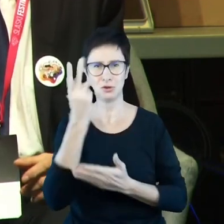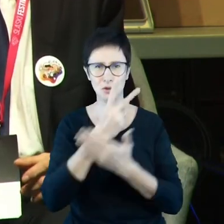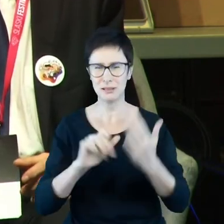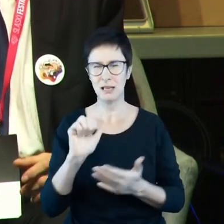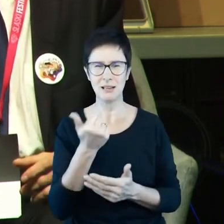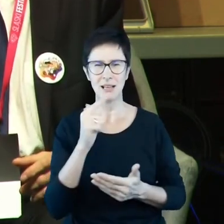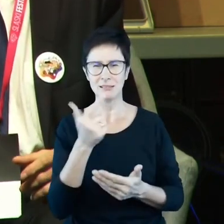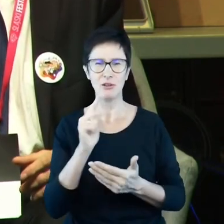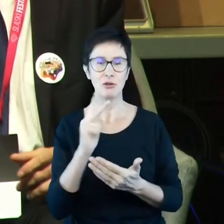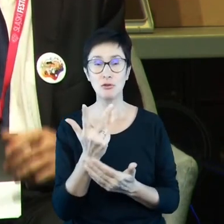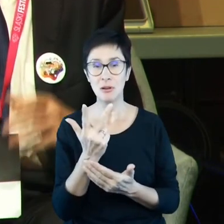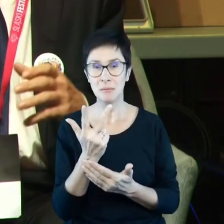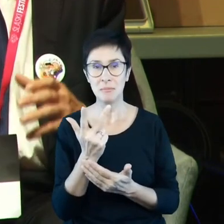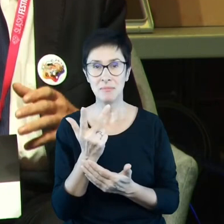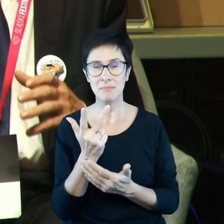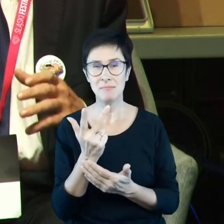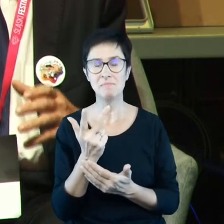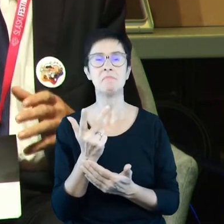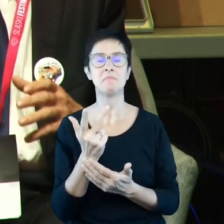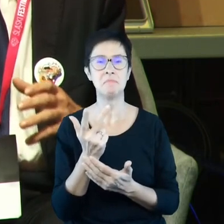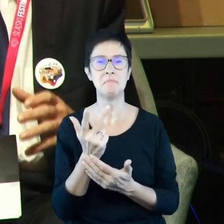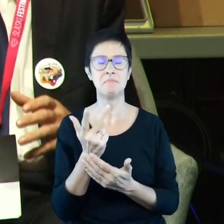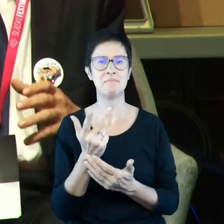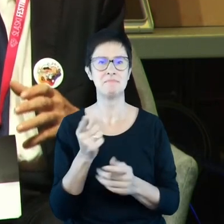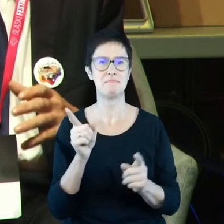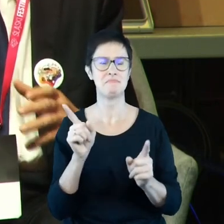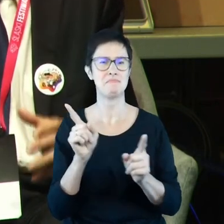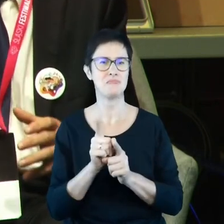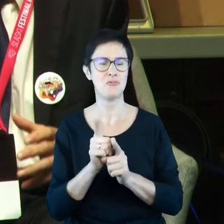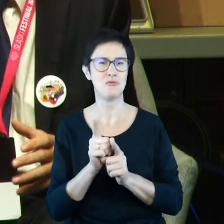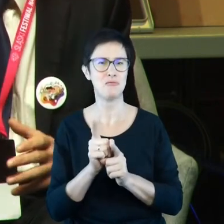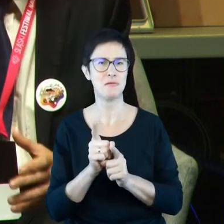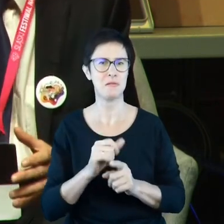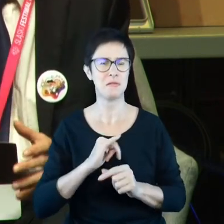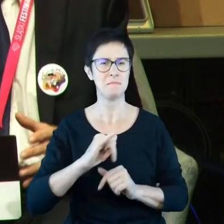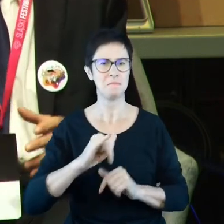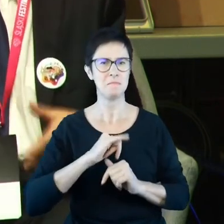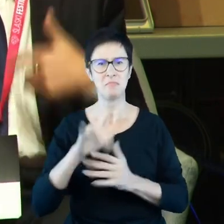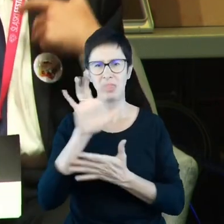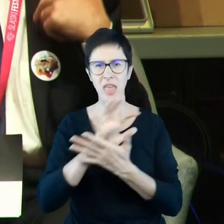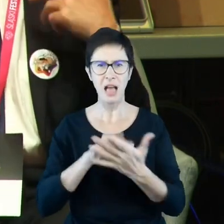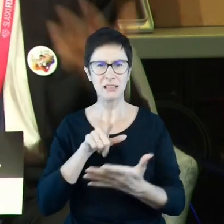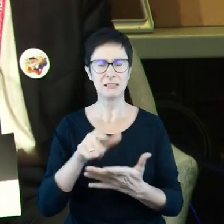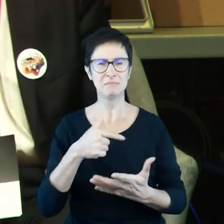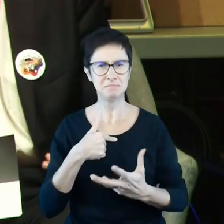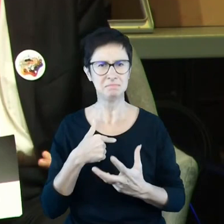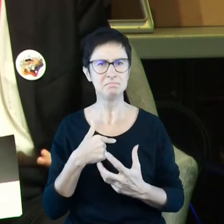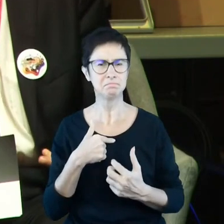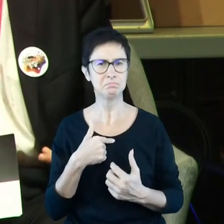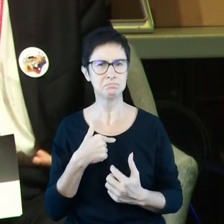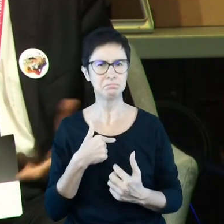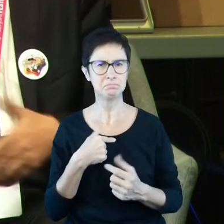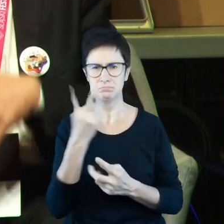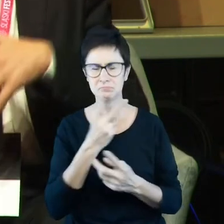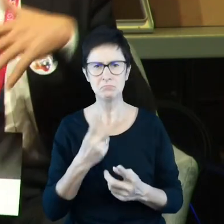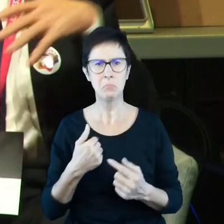zaczął nadawać i odbierać na tych samych falach mniej więcej. Czyli odnalazł w tym tekście coś, co bezpośrednio do niego przemawiało.